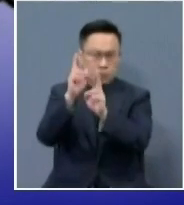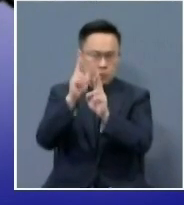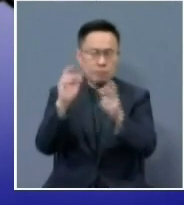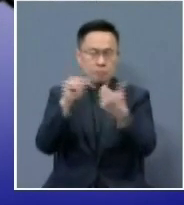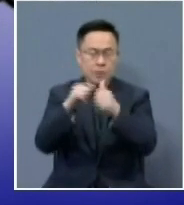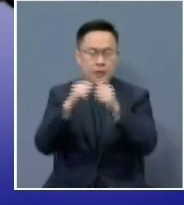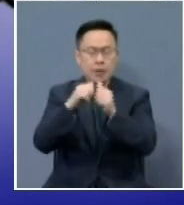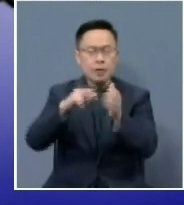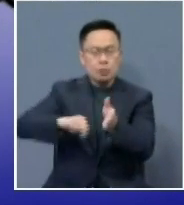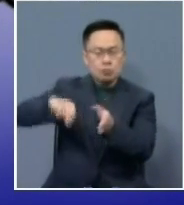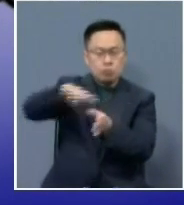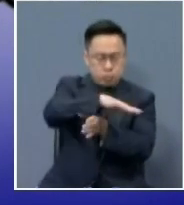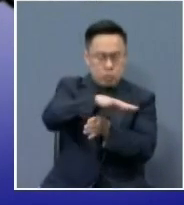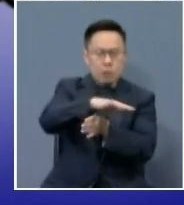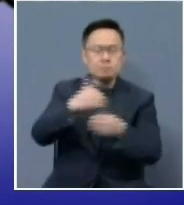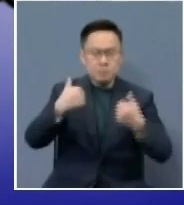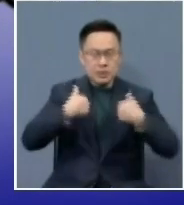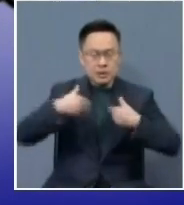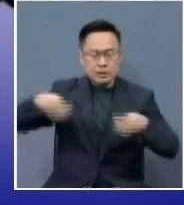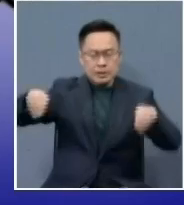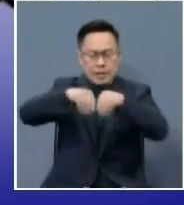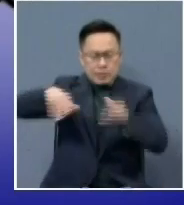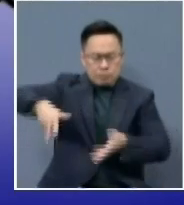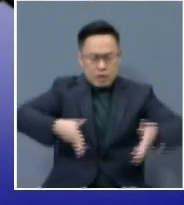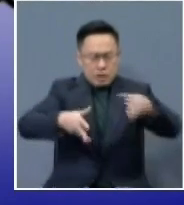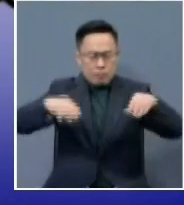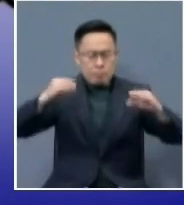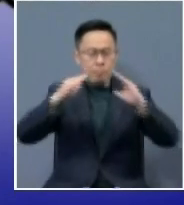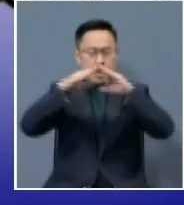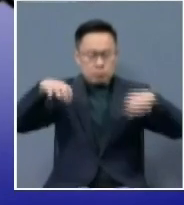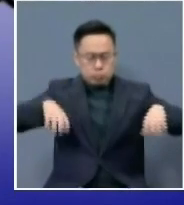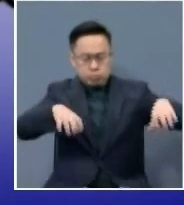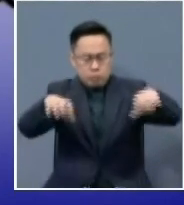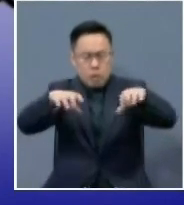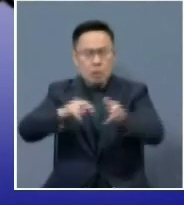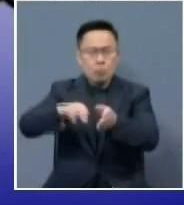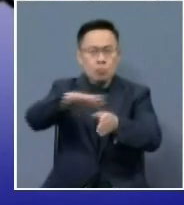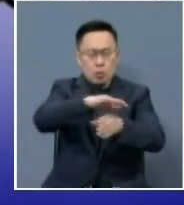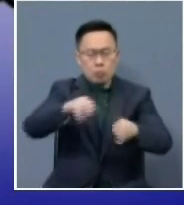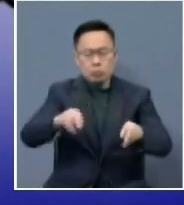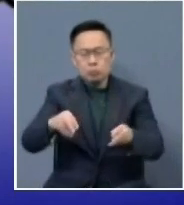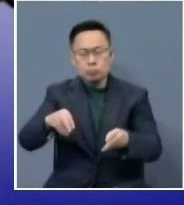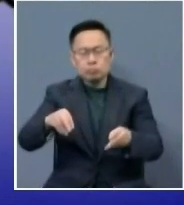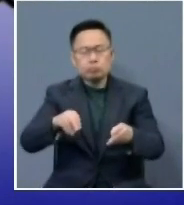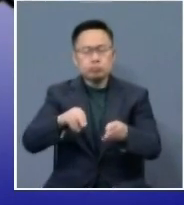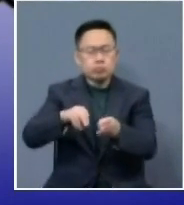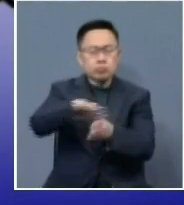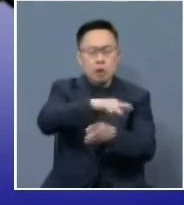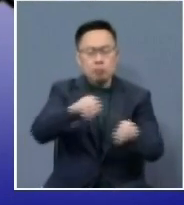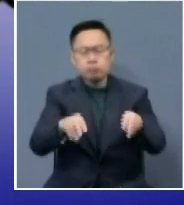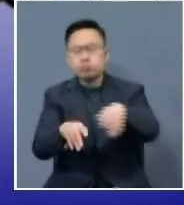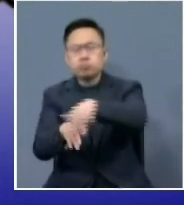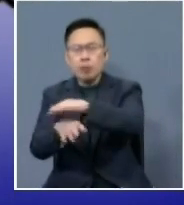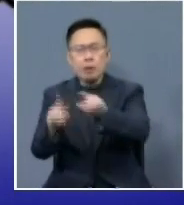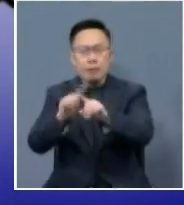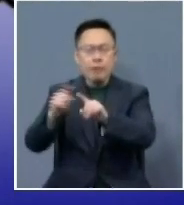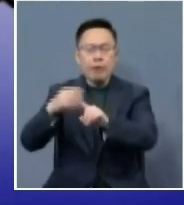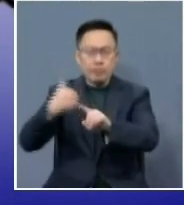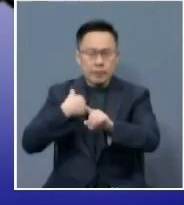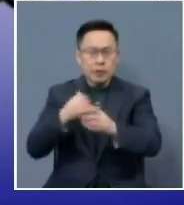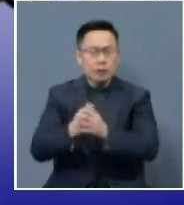ตลิ่งยกข้าวของไว้ในที่สูงเตรียมกระสอบทรายกันด้วยนะคะหากต้องการความช่วยเหลือค่ะสามารถโทรแจ้งได้ที่สายด่วนนิรภัย